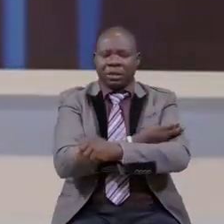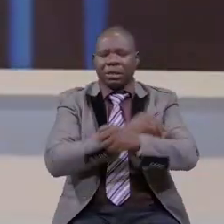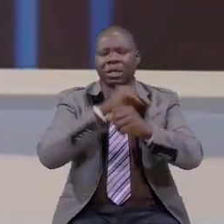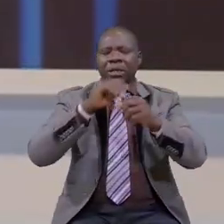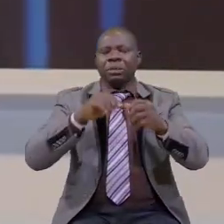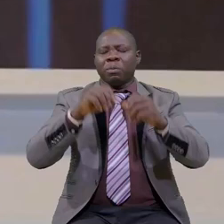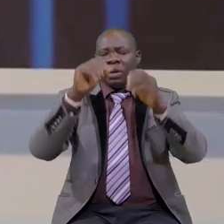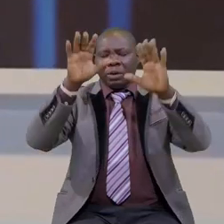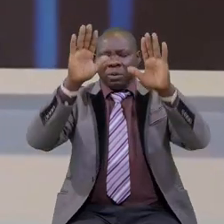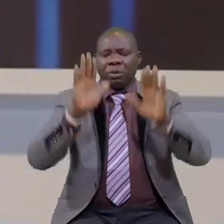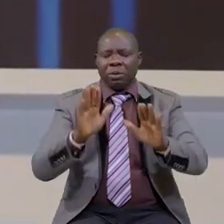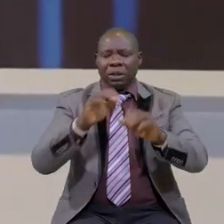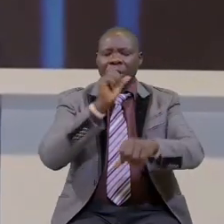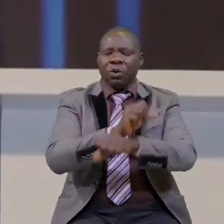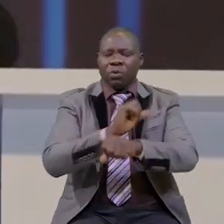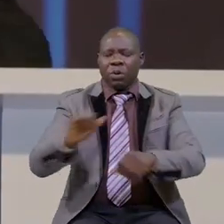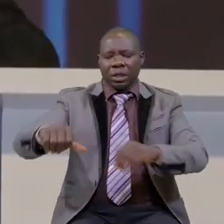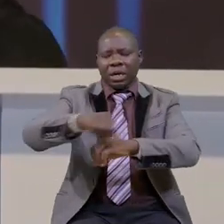forte avec des signes et des prodiges